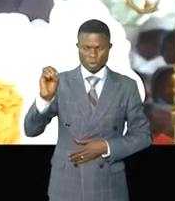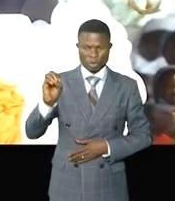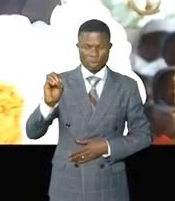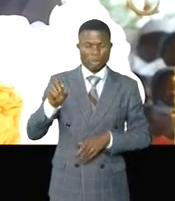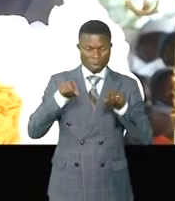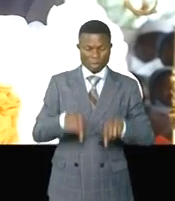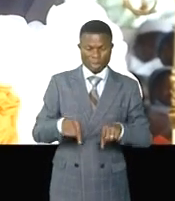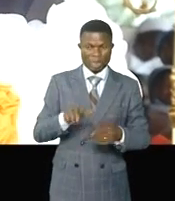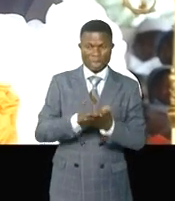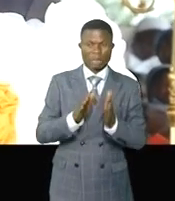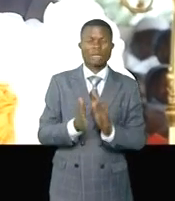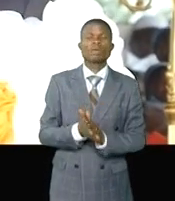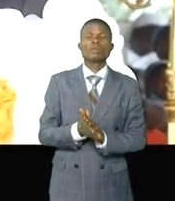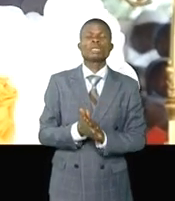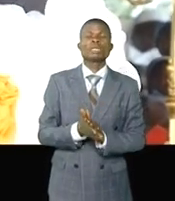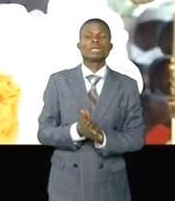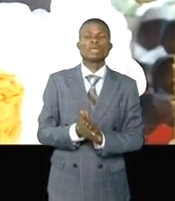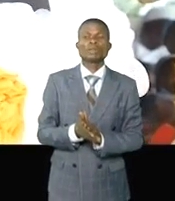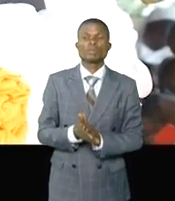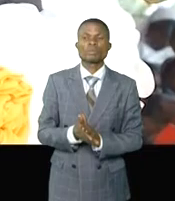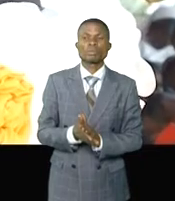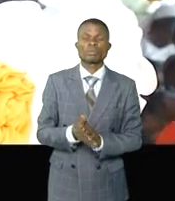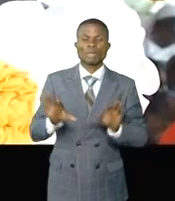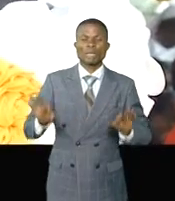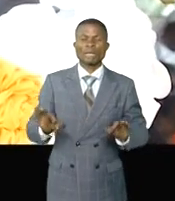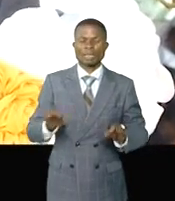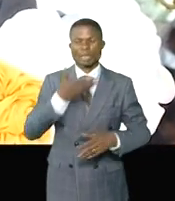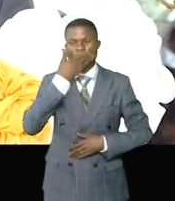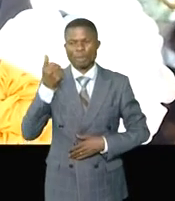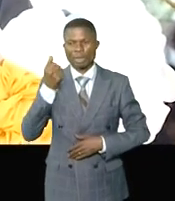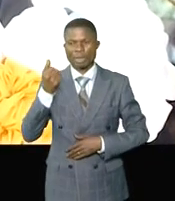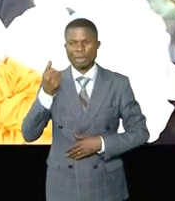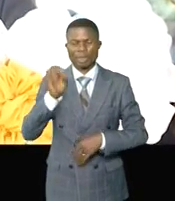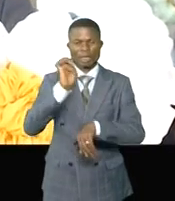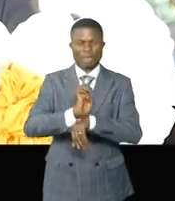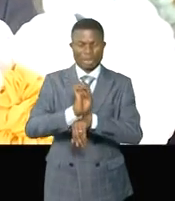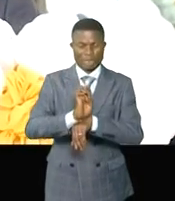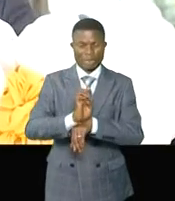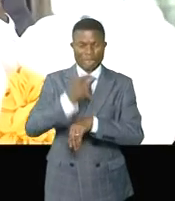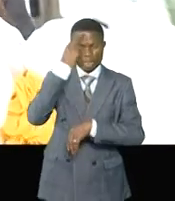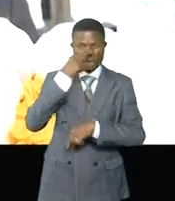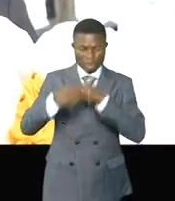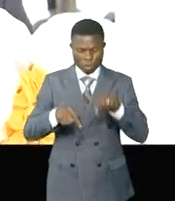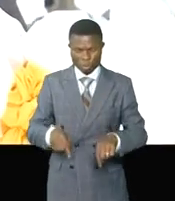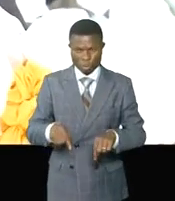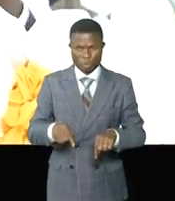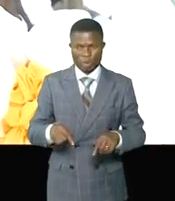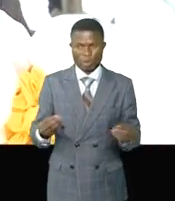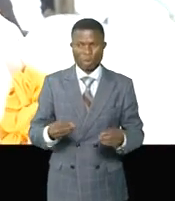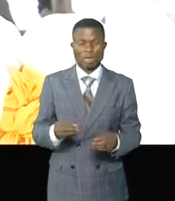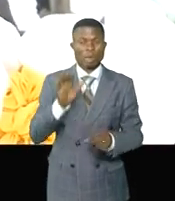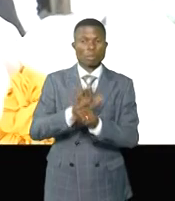aujourd'hui, j'allais dire, l'une des terres fertiles de l'Église catholique, ne serait-ce qu'à voir le nombre